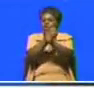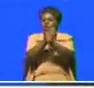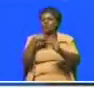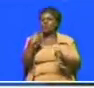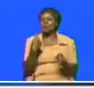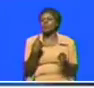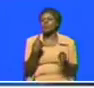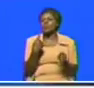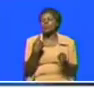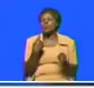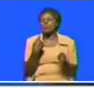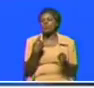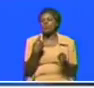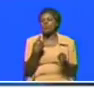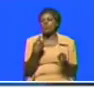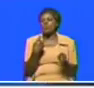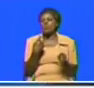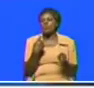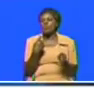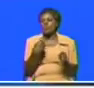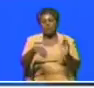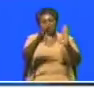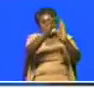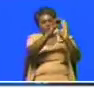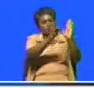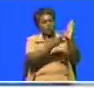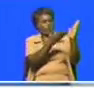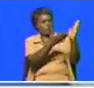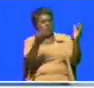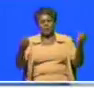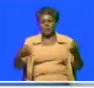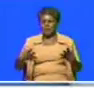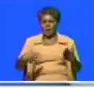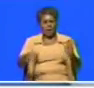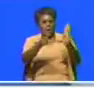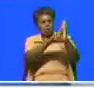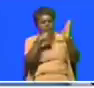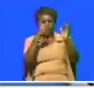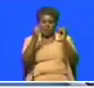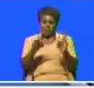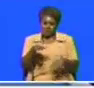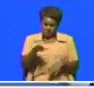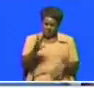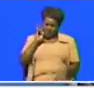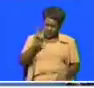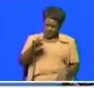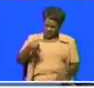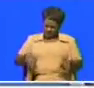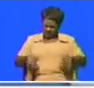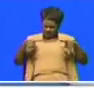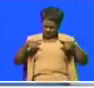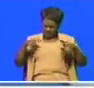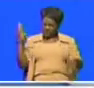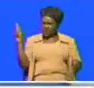zaidi? Hali katiba hii wazi, sheria zinasema ikiwa wewe utaona kwamba maisha yako